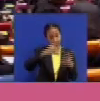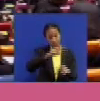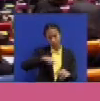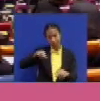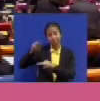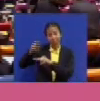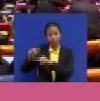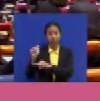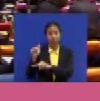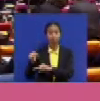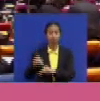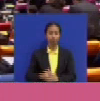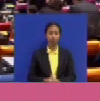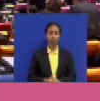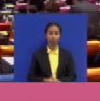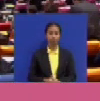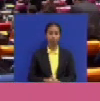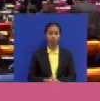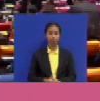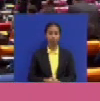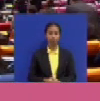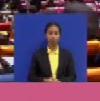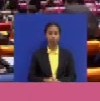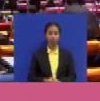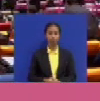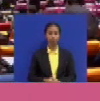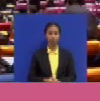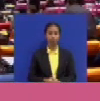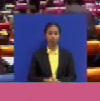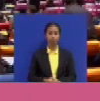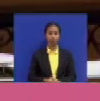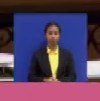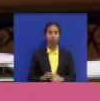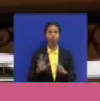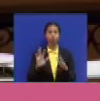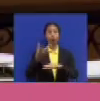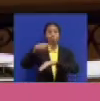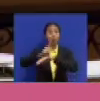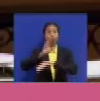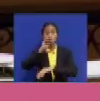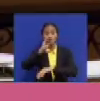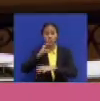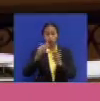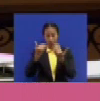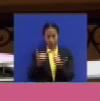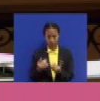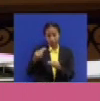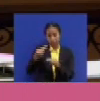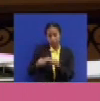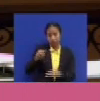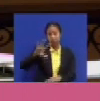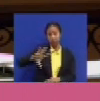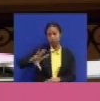แต่ว่ามัวมาแท็กกันอยู่แล้วในแสดงเสียงเขาไม่แตก นั่นคือพรรคการเมือง ใช่ ที่ประวัติยาวนานที่สุด ใช่เ